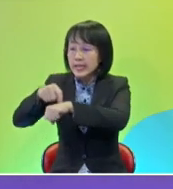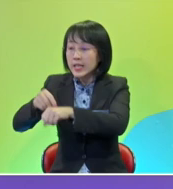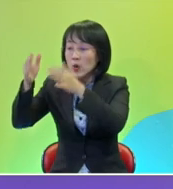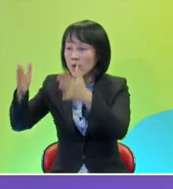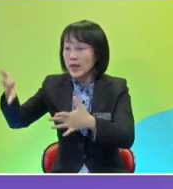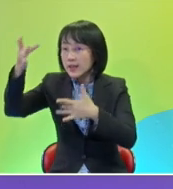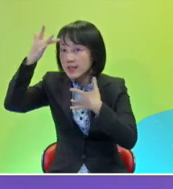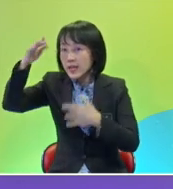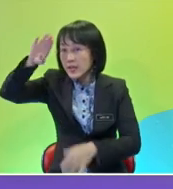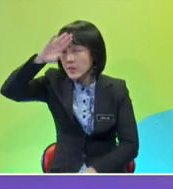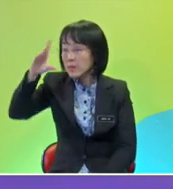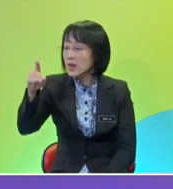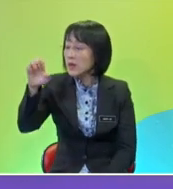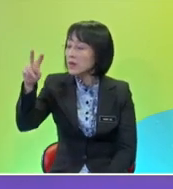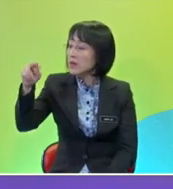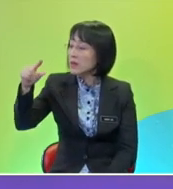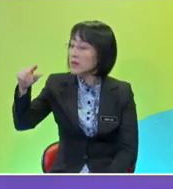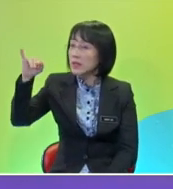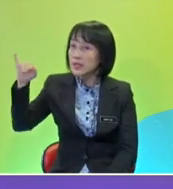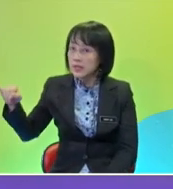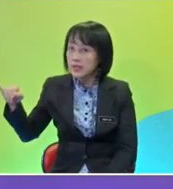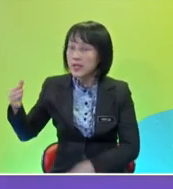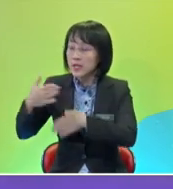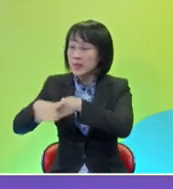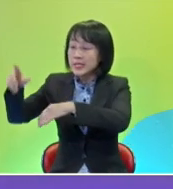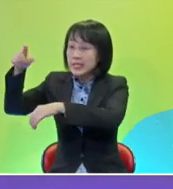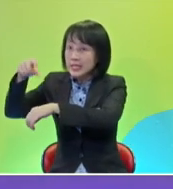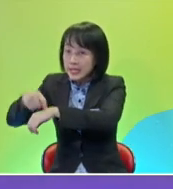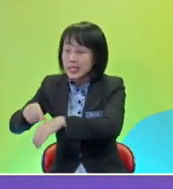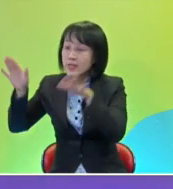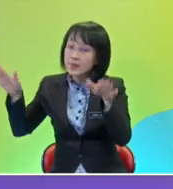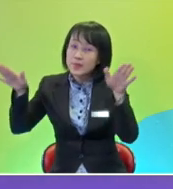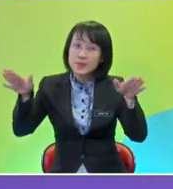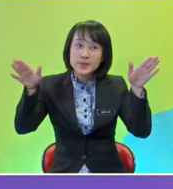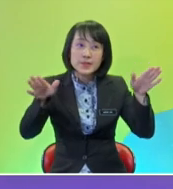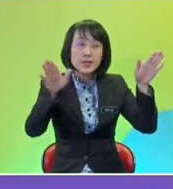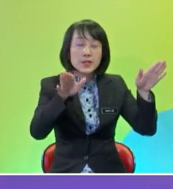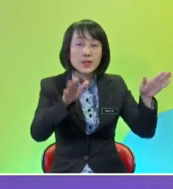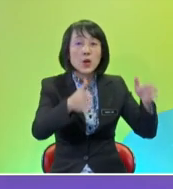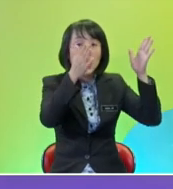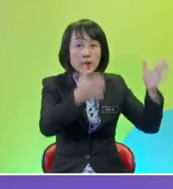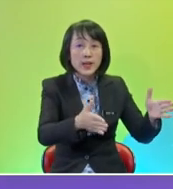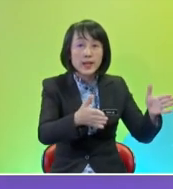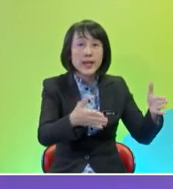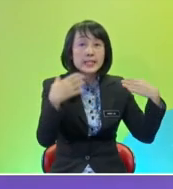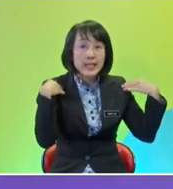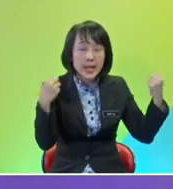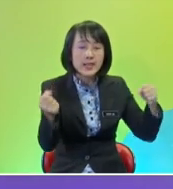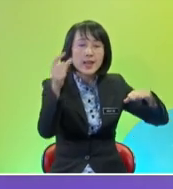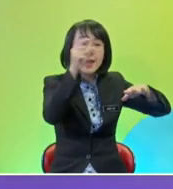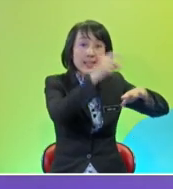denggi. Kemudian daripada lepas dia menggigit, dia pergi pula ke orang, menggigit orang